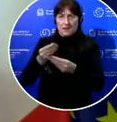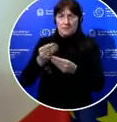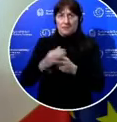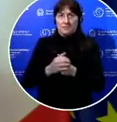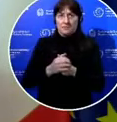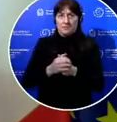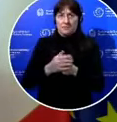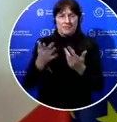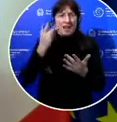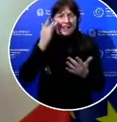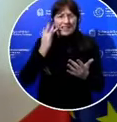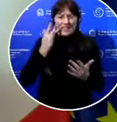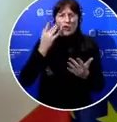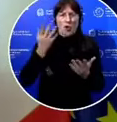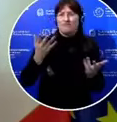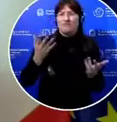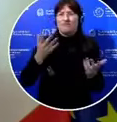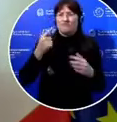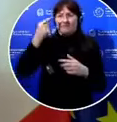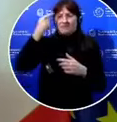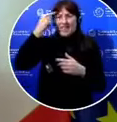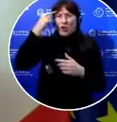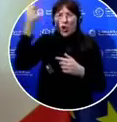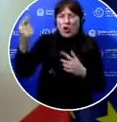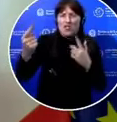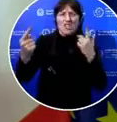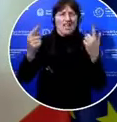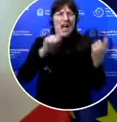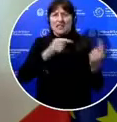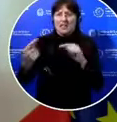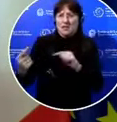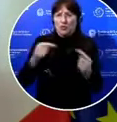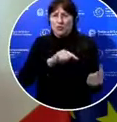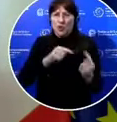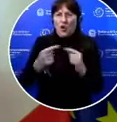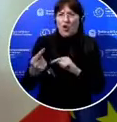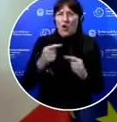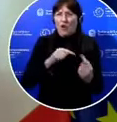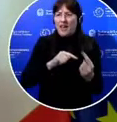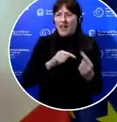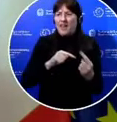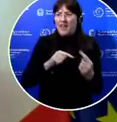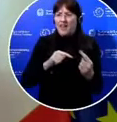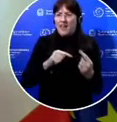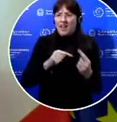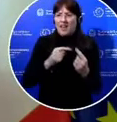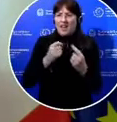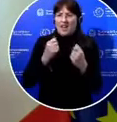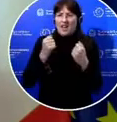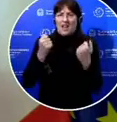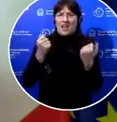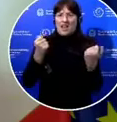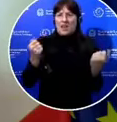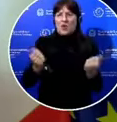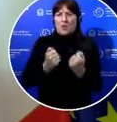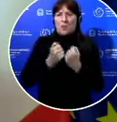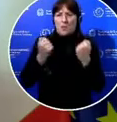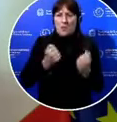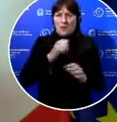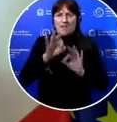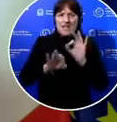ha accenti ideologici i potenziali fruitori delle campagne di prevenzione e informazione contro ogni dipendenza,